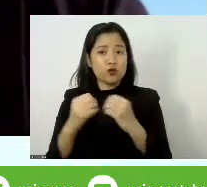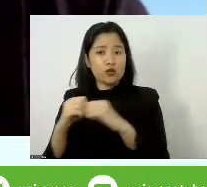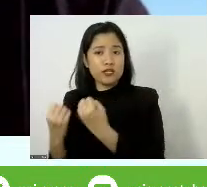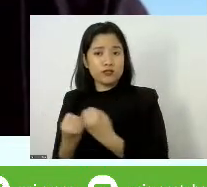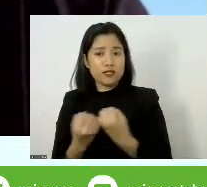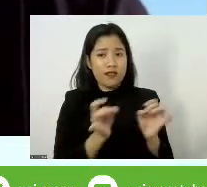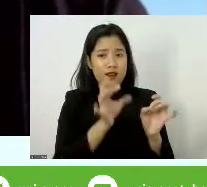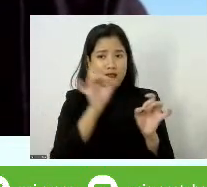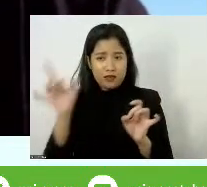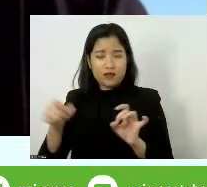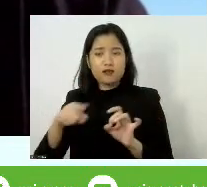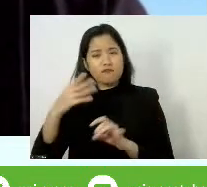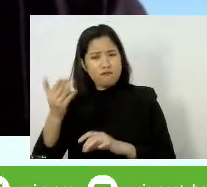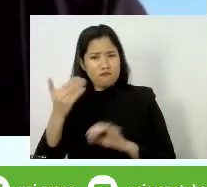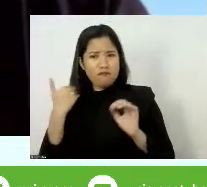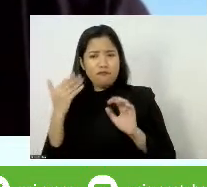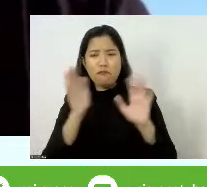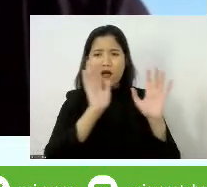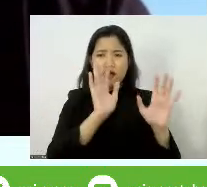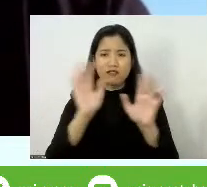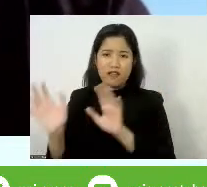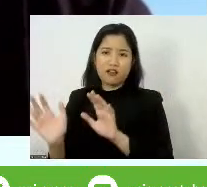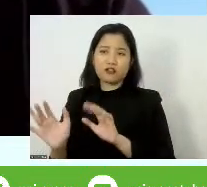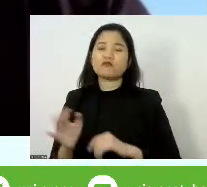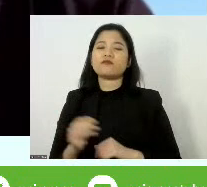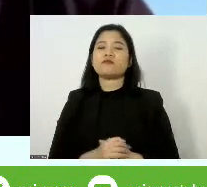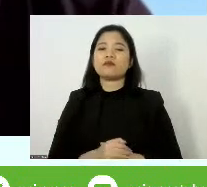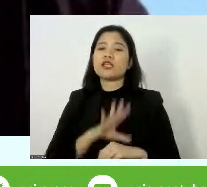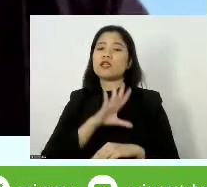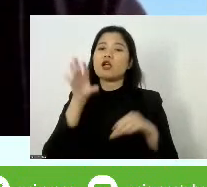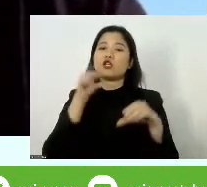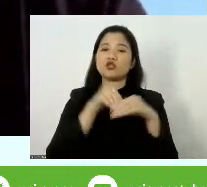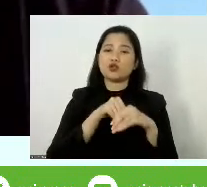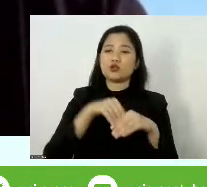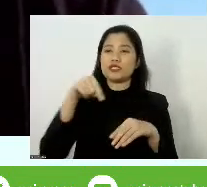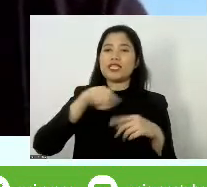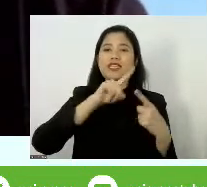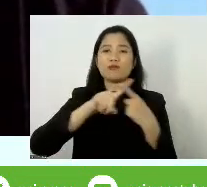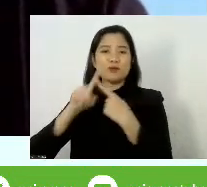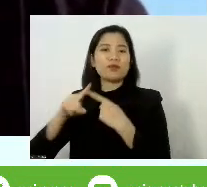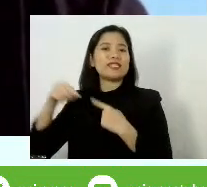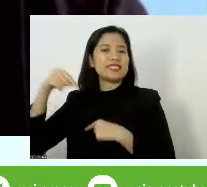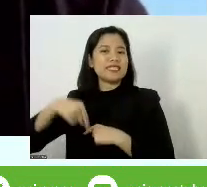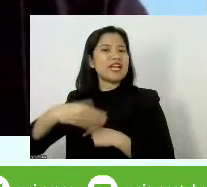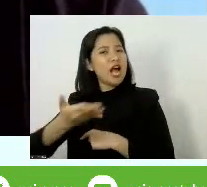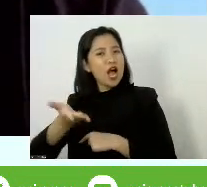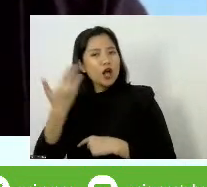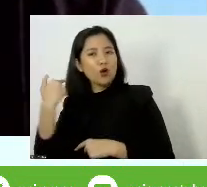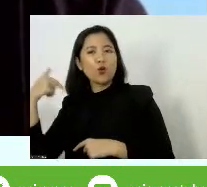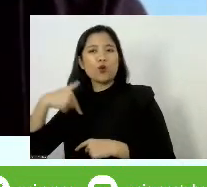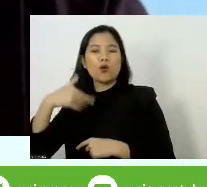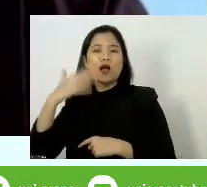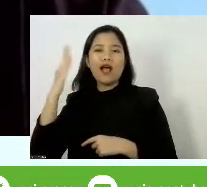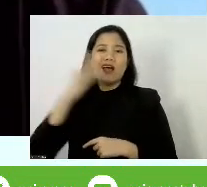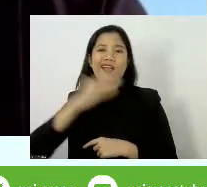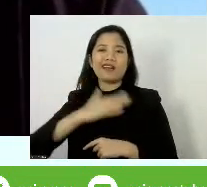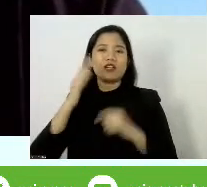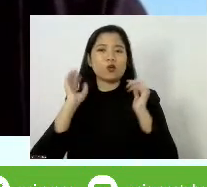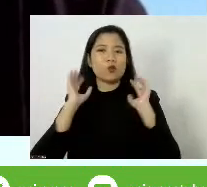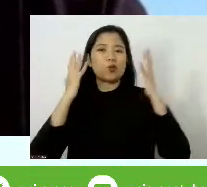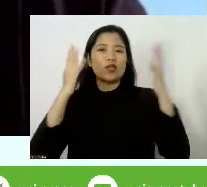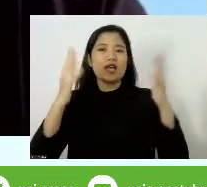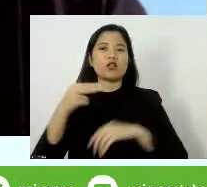menggemparkan 7agustus itu termasuk teman-teman di sini ayo bareng-bareng kita ramein hari hutan Indonesia sebagai